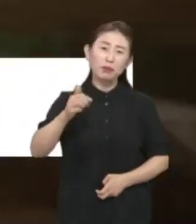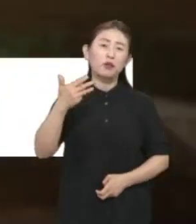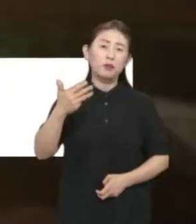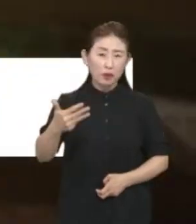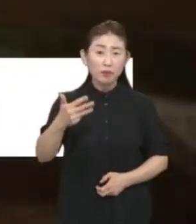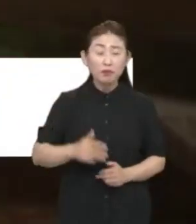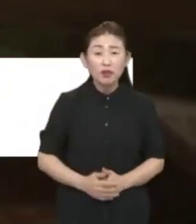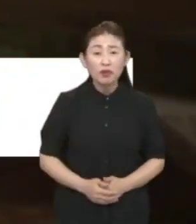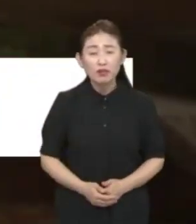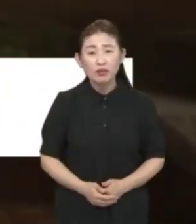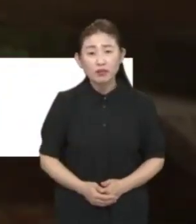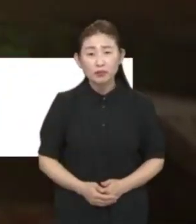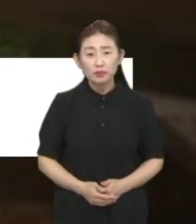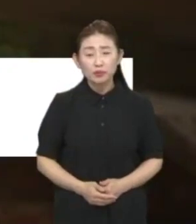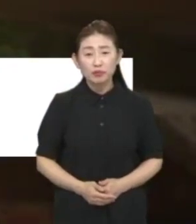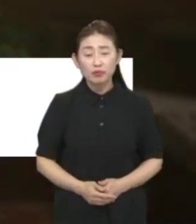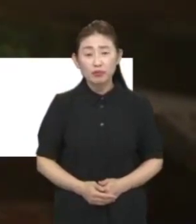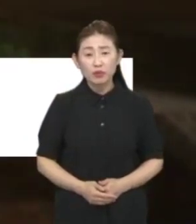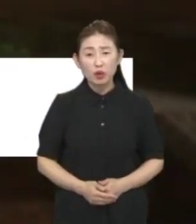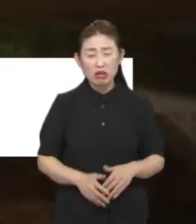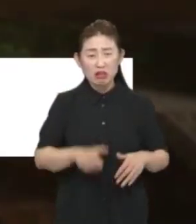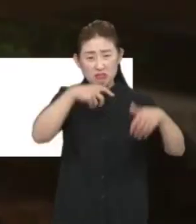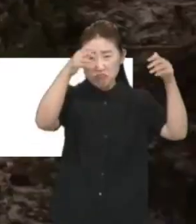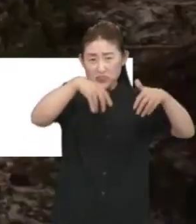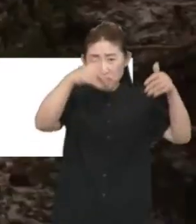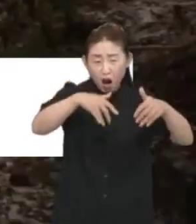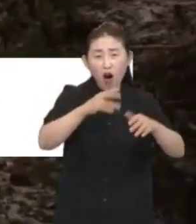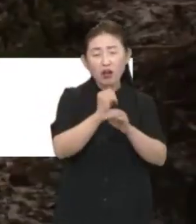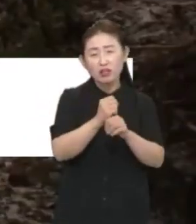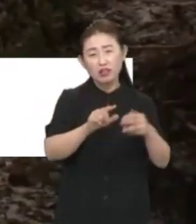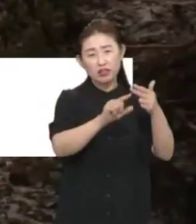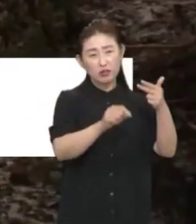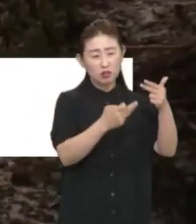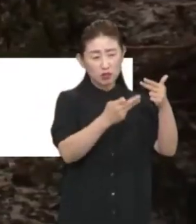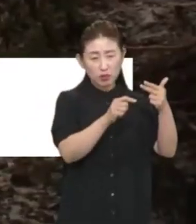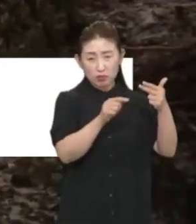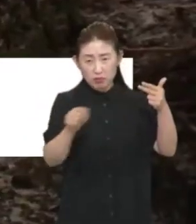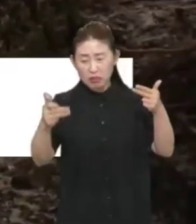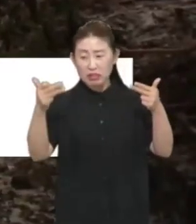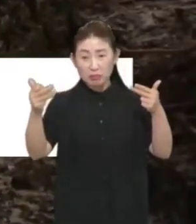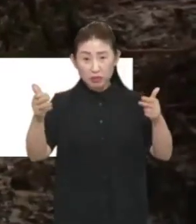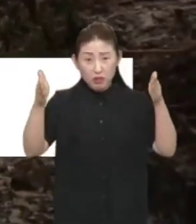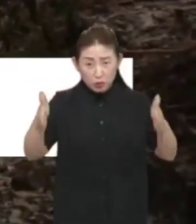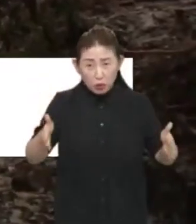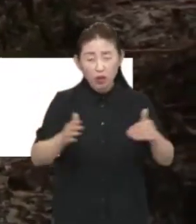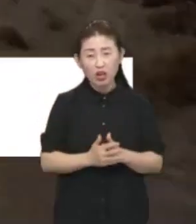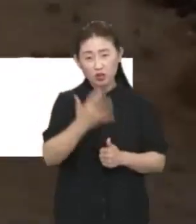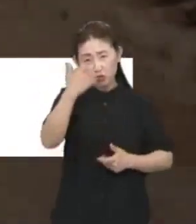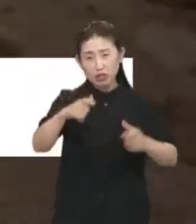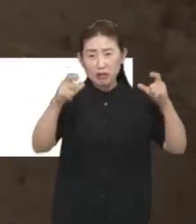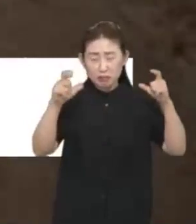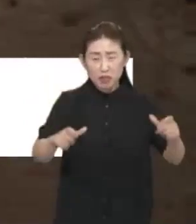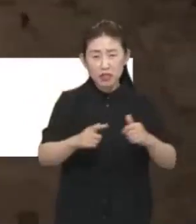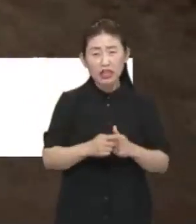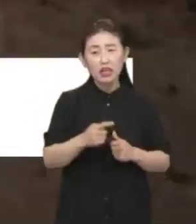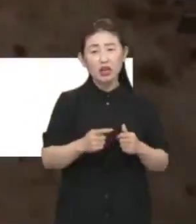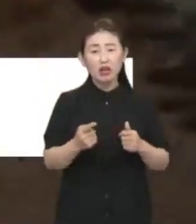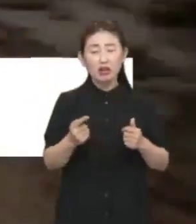나타났습니다. 충남 소방본부에 따르면 호우경보가 발효된 지난 13일부터 18일 사이 충남에서는